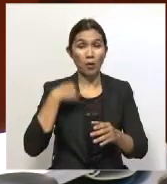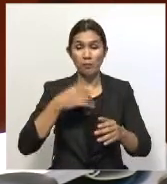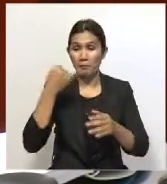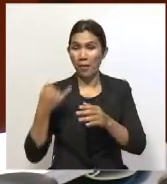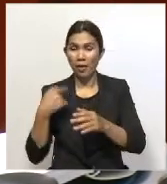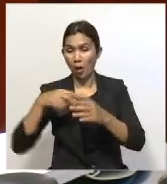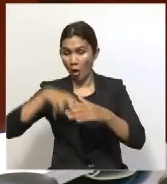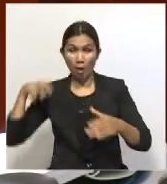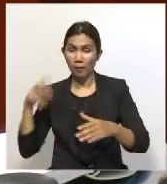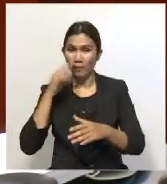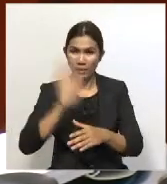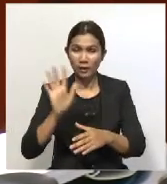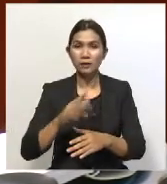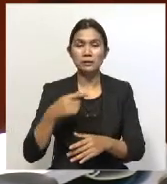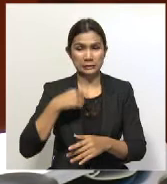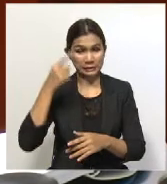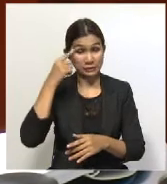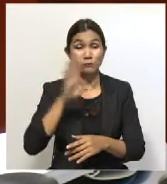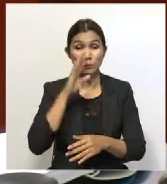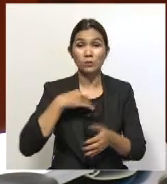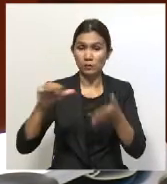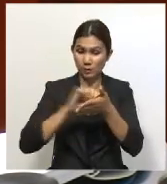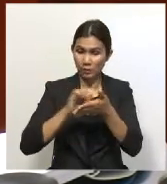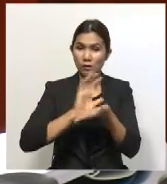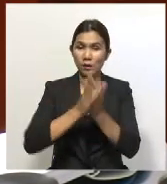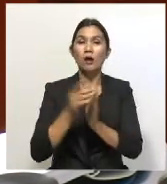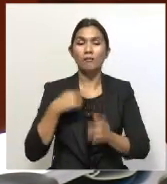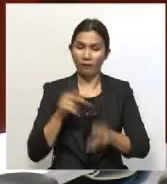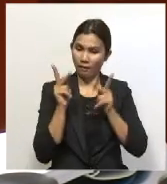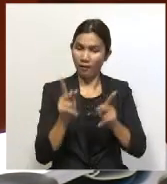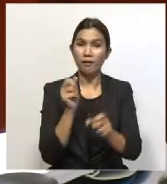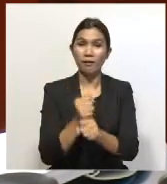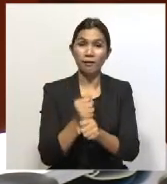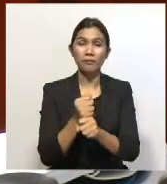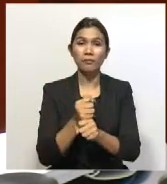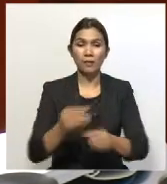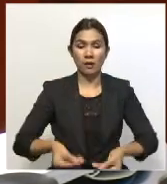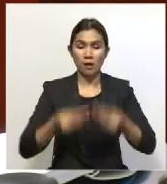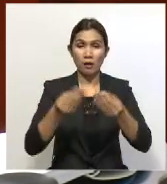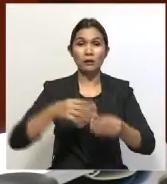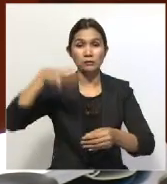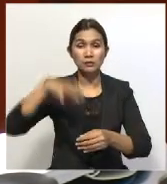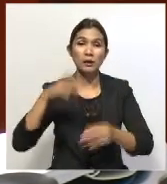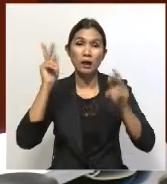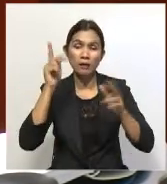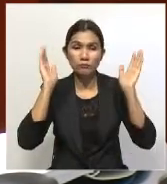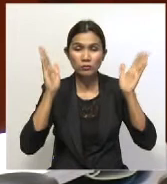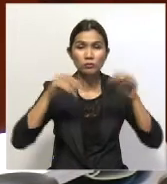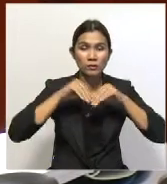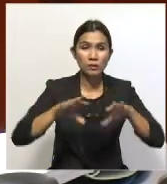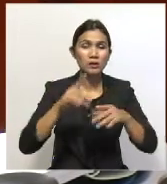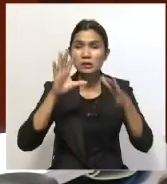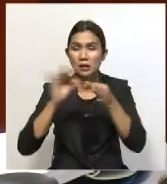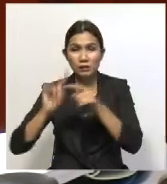ารือกันมาแล้วว่าเมื่อเราจะปฏิรูปเราก็ต้องกล้าหาญที่จะทำเราจะทำให้สื่อของกรมประชาสัมพันธ์สามารถตอบโจทย์ต่อสัง